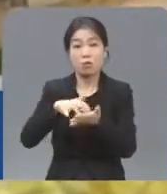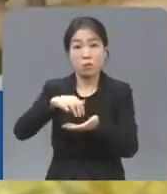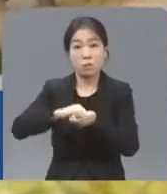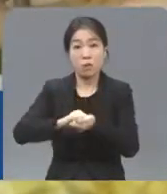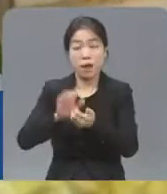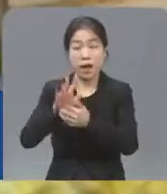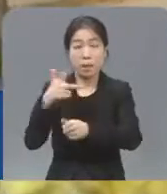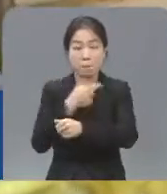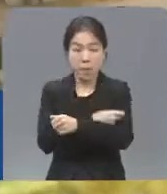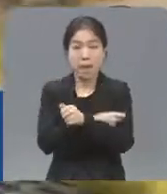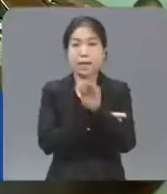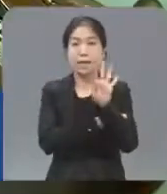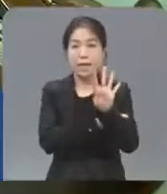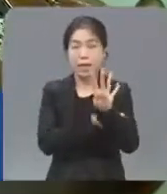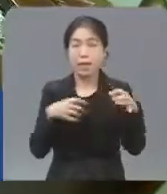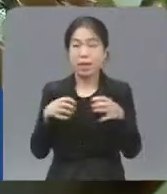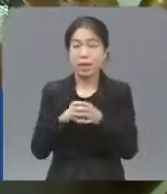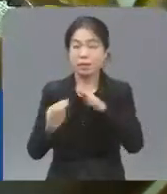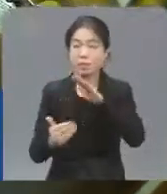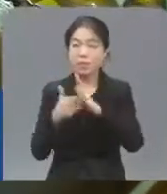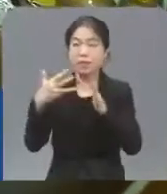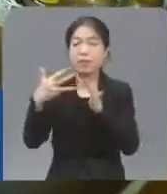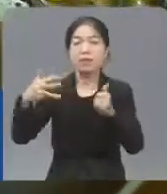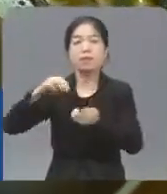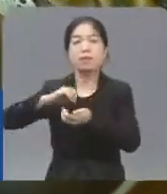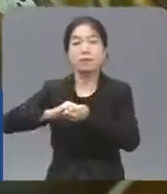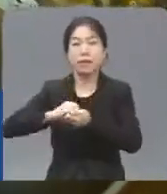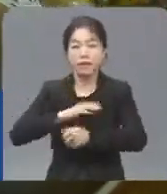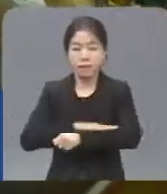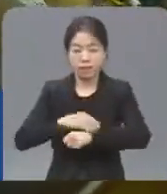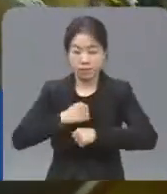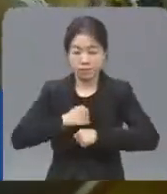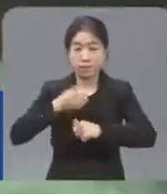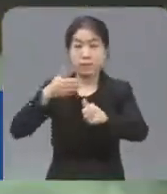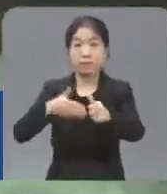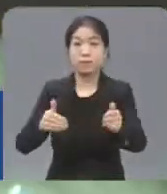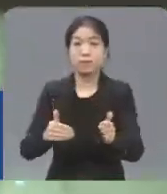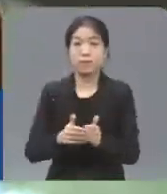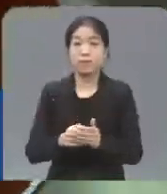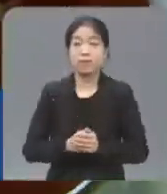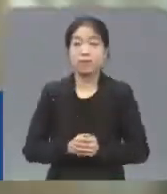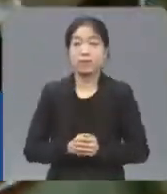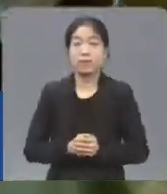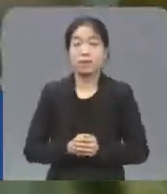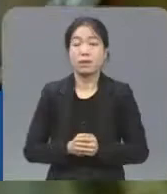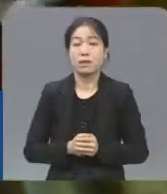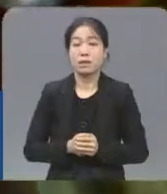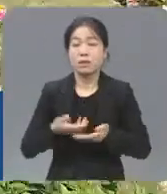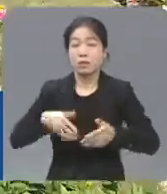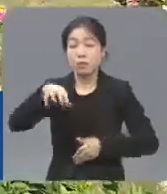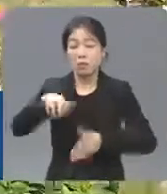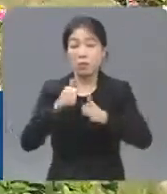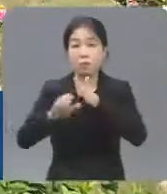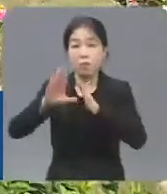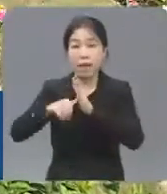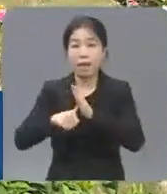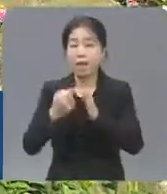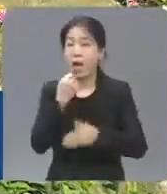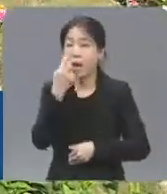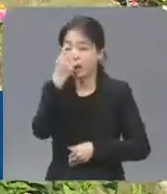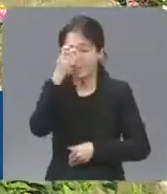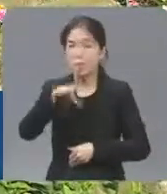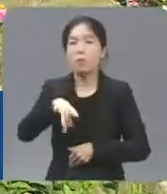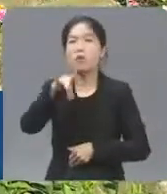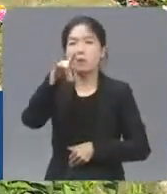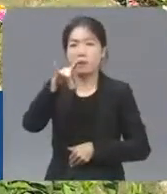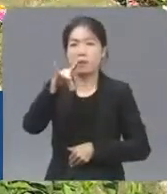백신접종 자 4명을 포함해 최대 8명 을 지켜 줄 것을 당부했습니다 광주시는 고향 방문 씩 진단 검사를 먼저